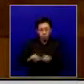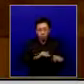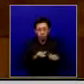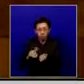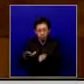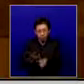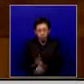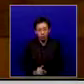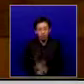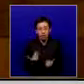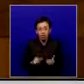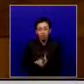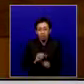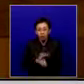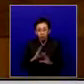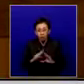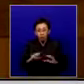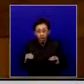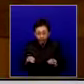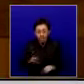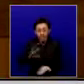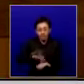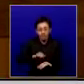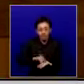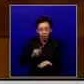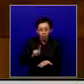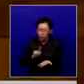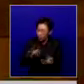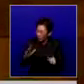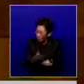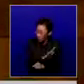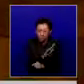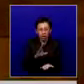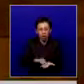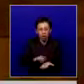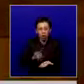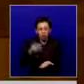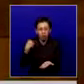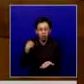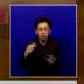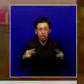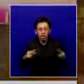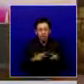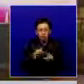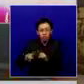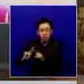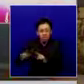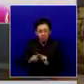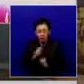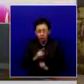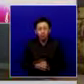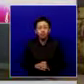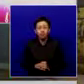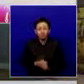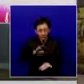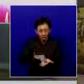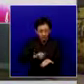ดครั้งนี้คุณจะมีข้อมูลมหาศาลทีเดียวตอนนี้กระทรวงทบวงกรมจะไม่มีข้อปฏิเสธเลยว่าคุณต้องมี Big